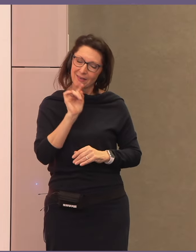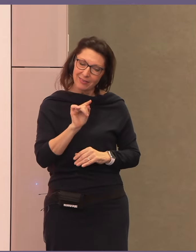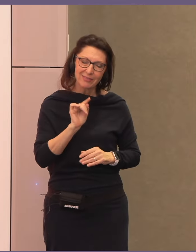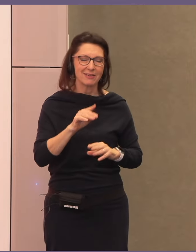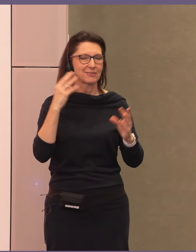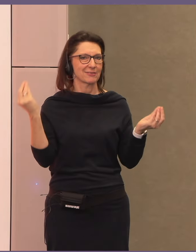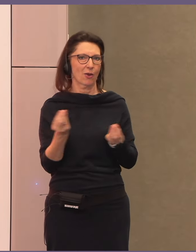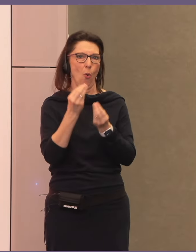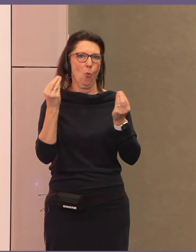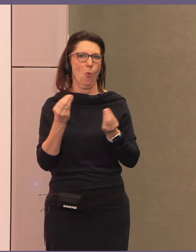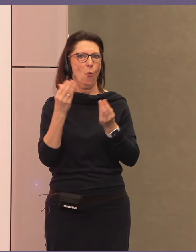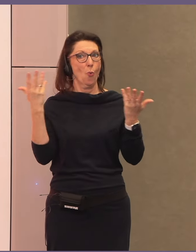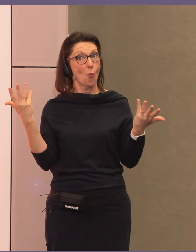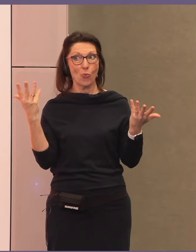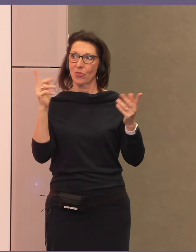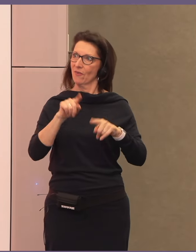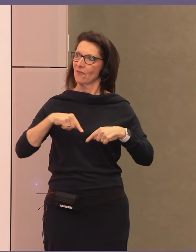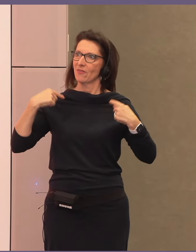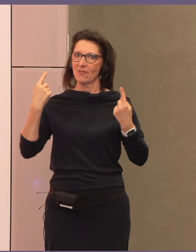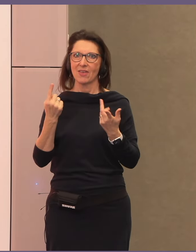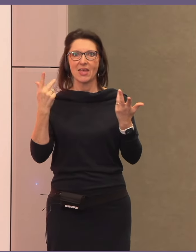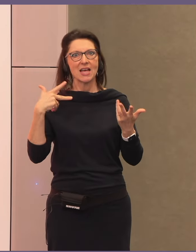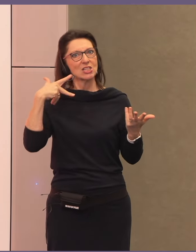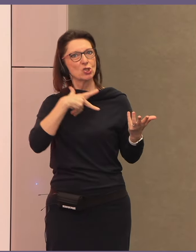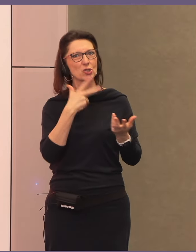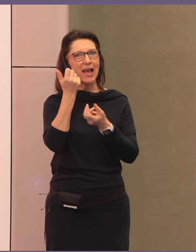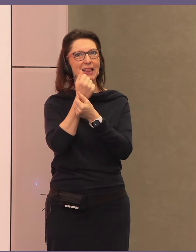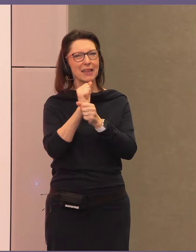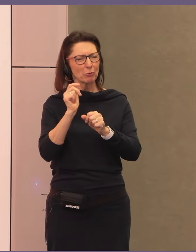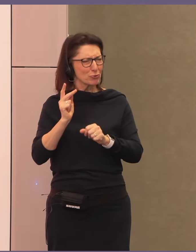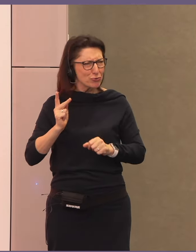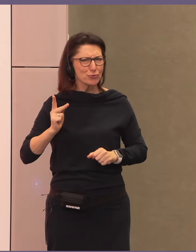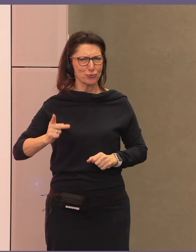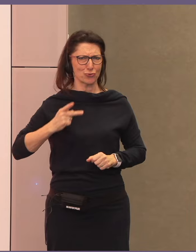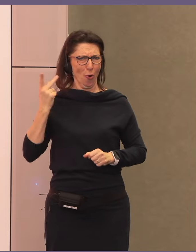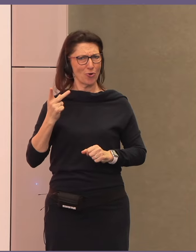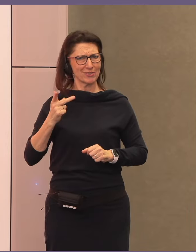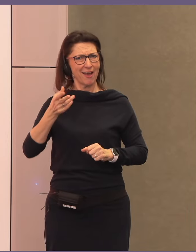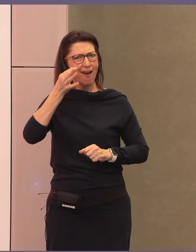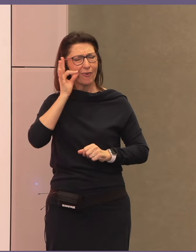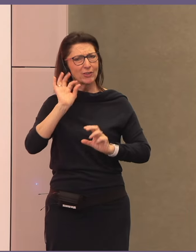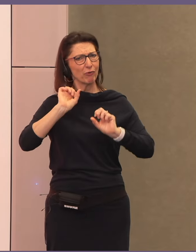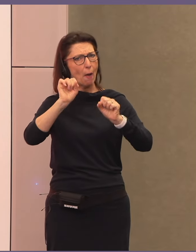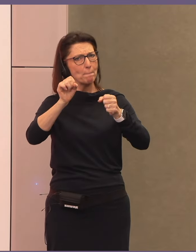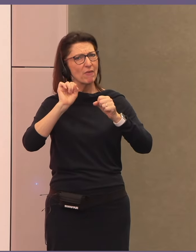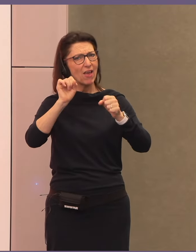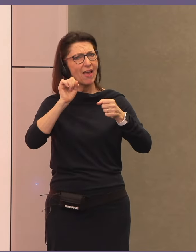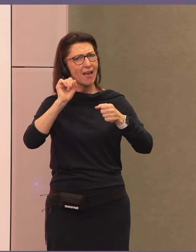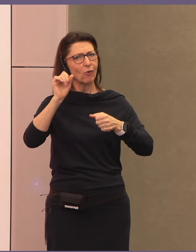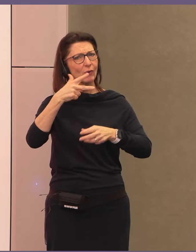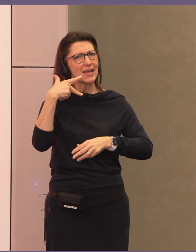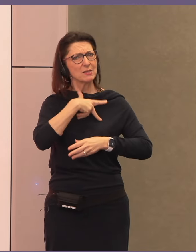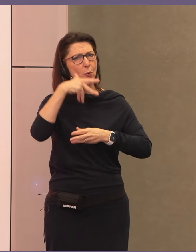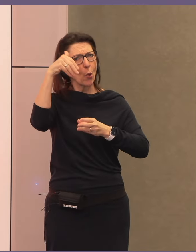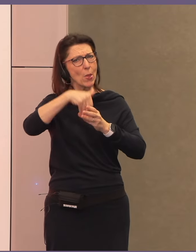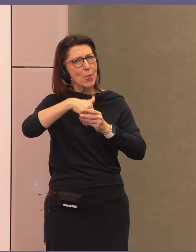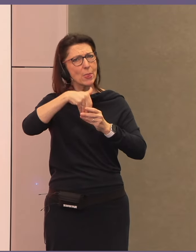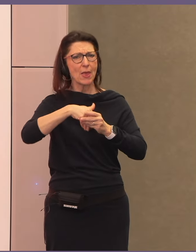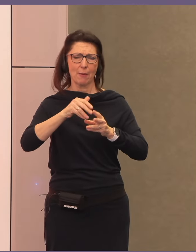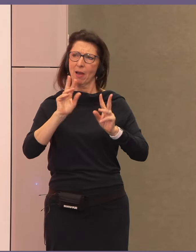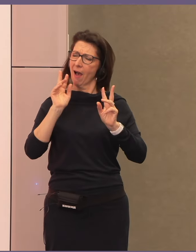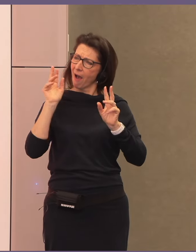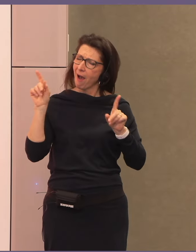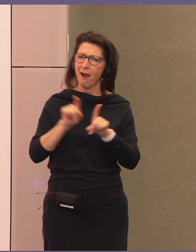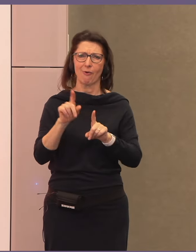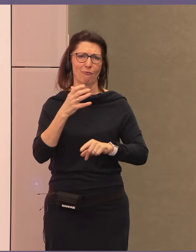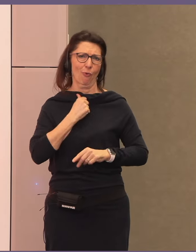einer erfolgreichen, stolzen, auch sozialdemokratischen Frauenbewegung. Und das finde ich so schön und das ist